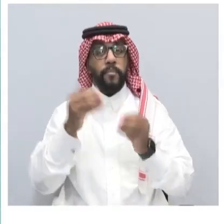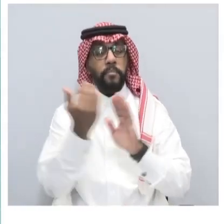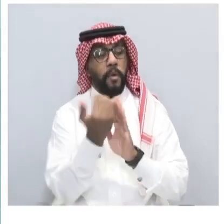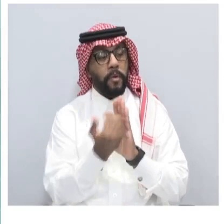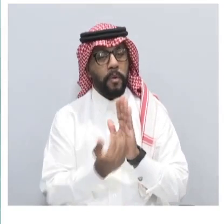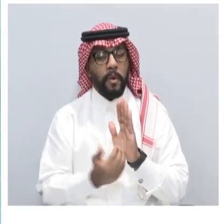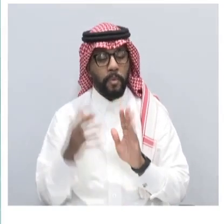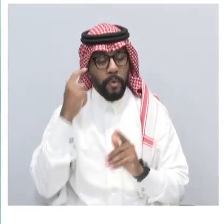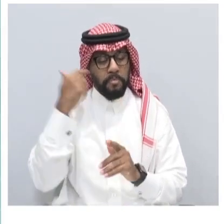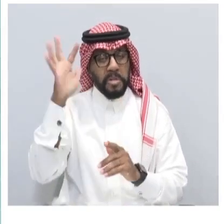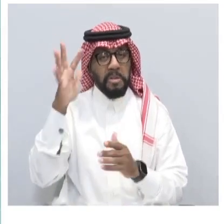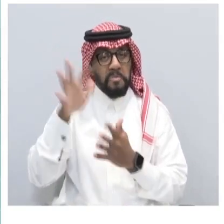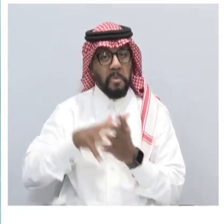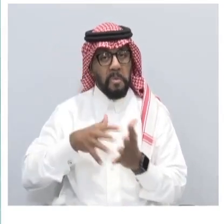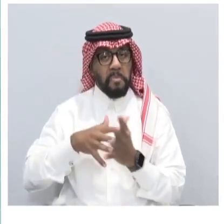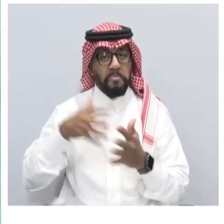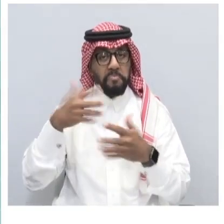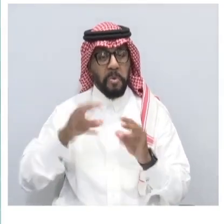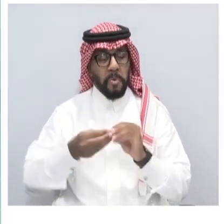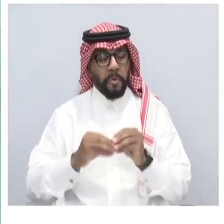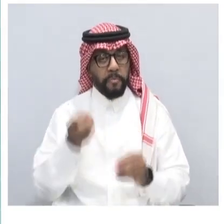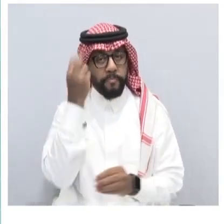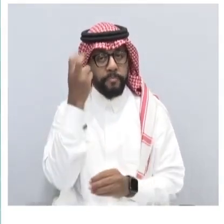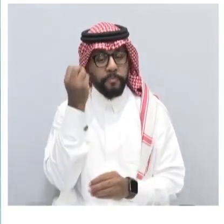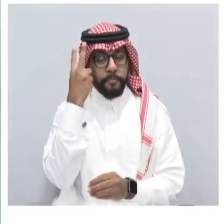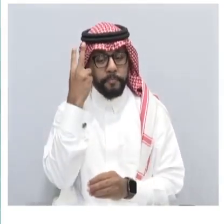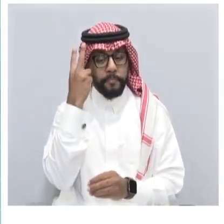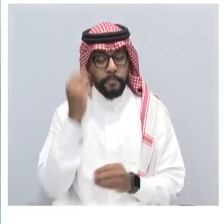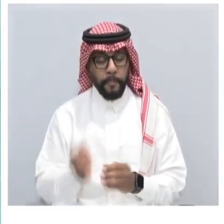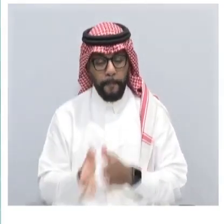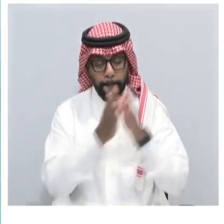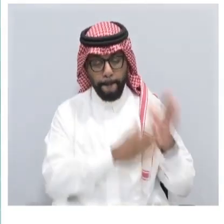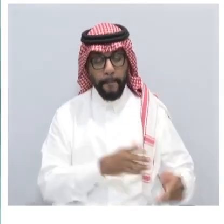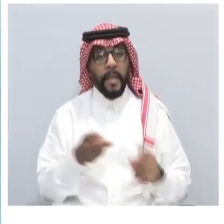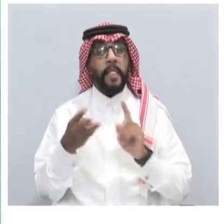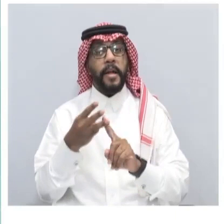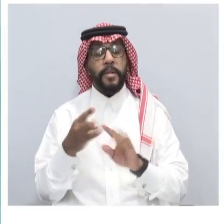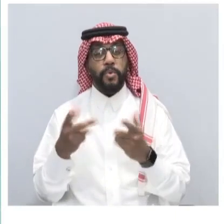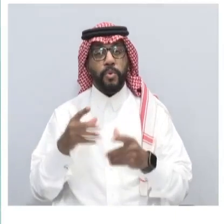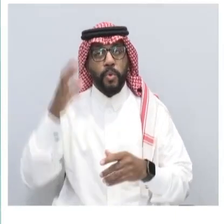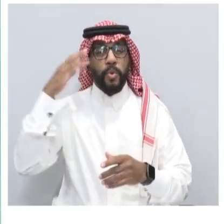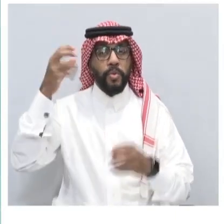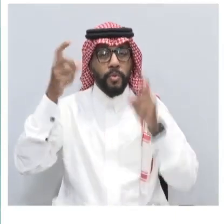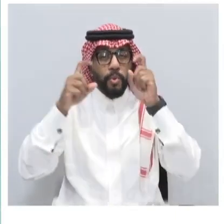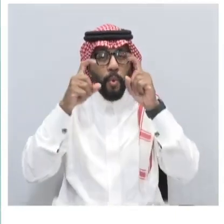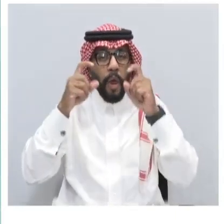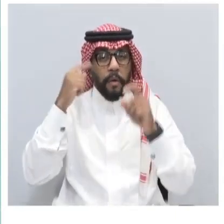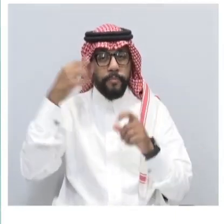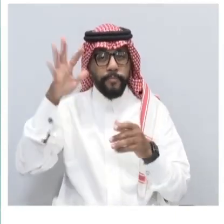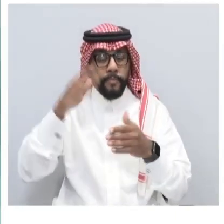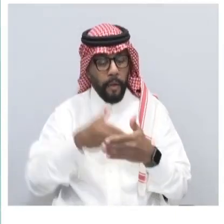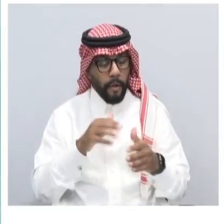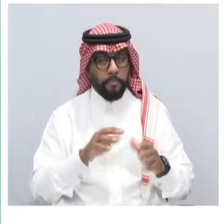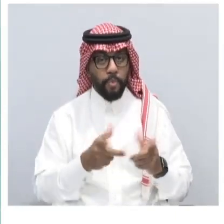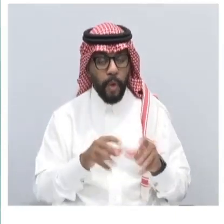لون خلفيه النص اما اضافه صوره من جهاز الحاسبه الالي يمكنك اثراء تنسيق مستندك